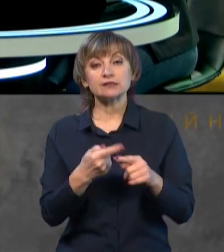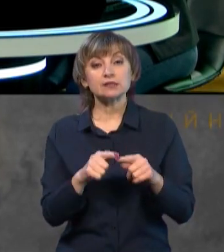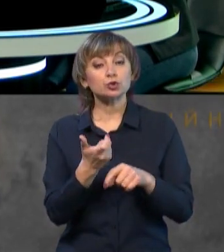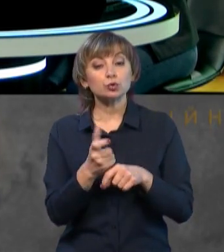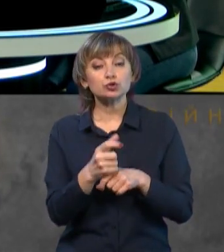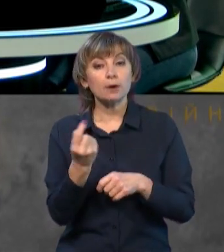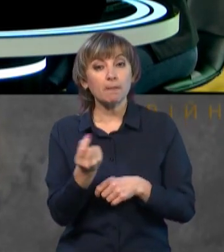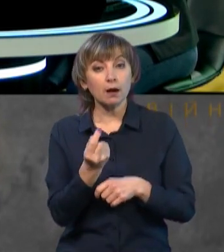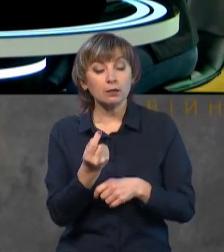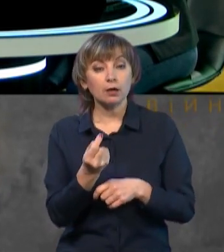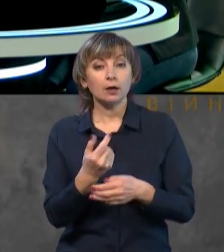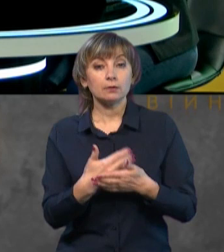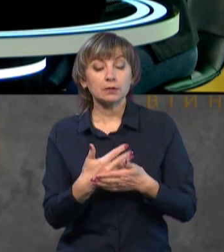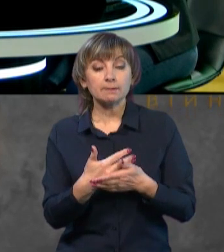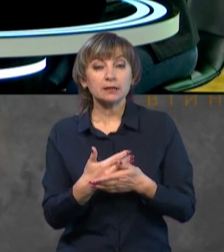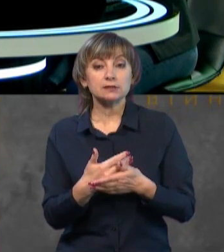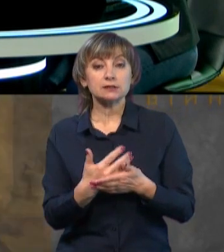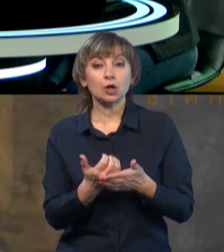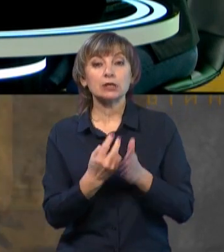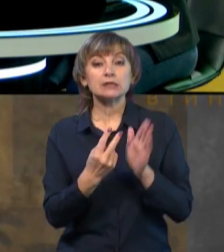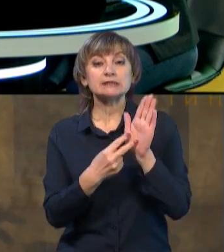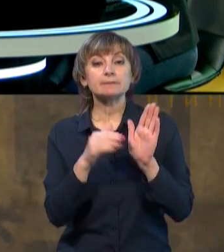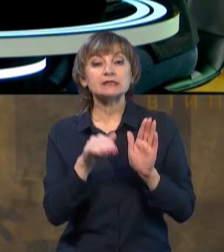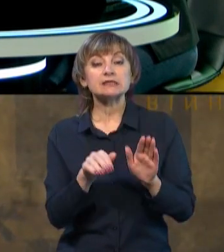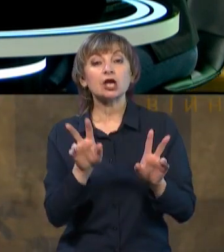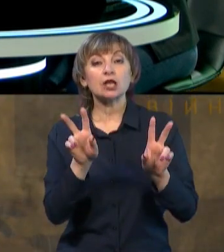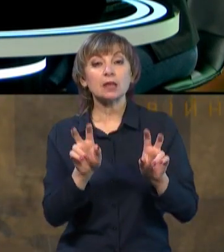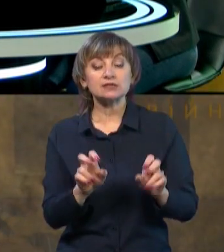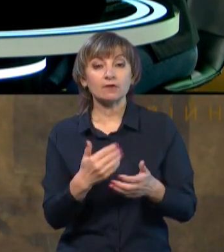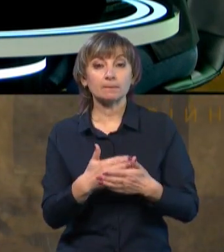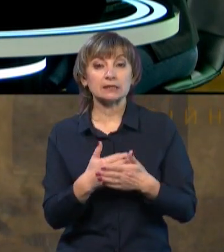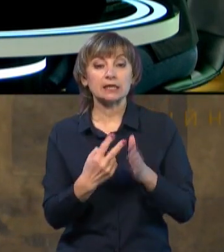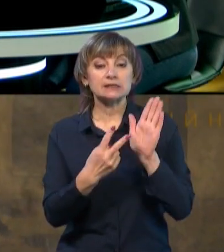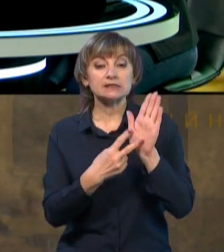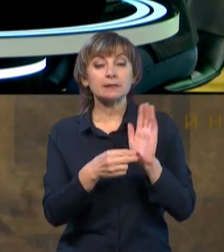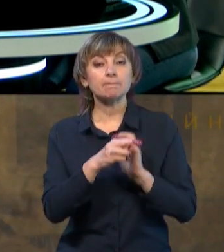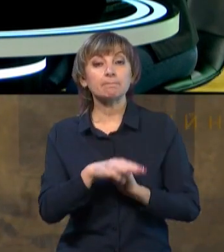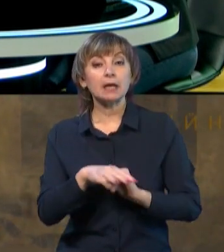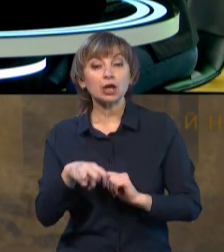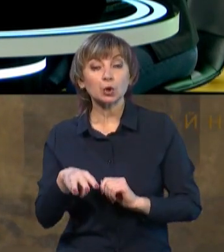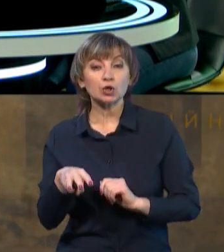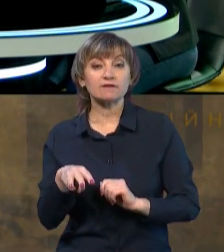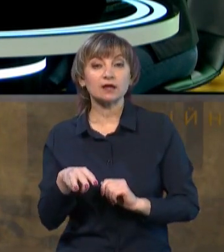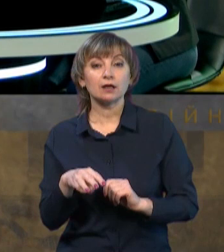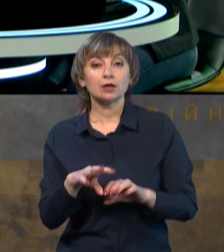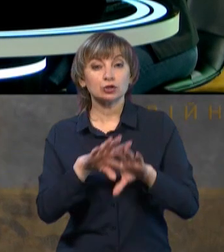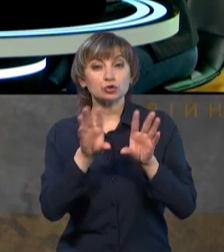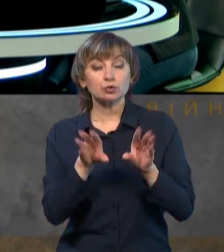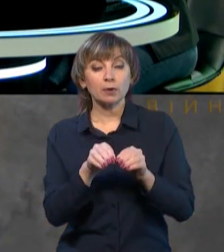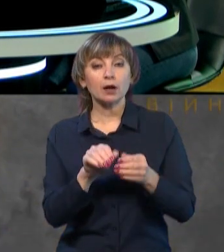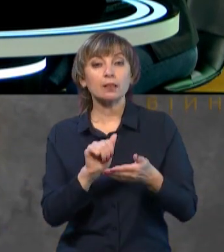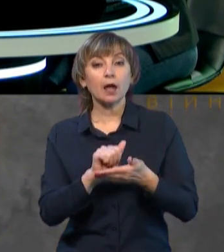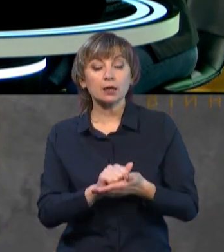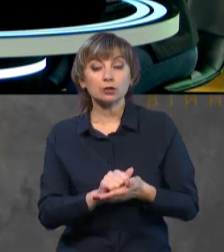мало, це виходить приблизно 7 тисяч назв і приблизно 7 мільйонів сумарного